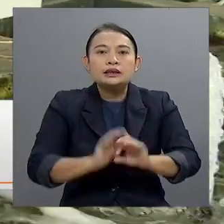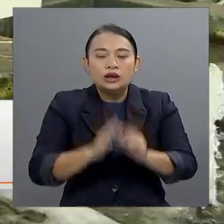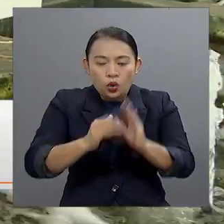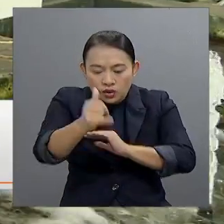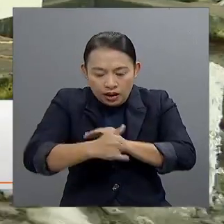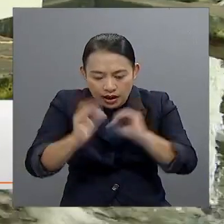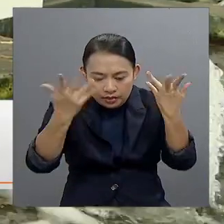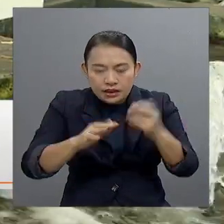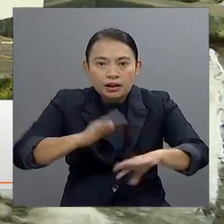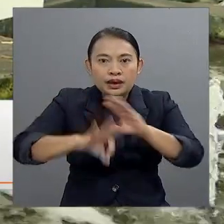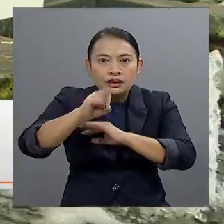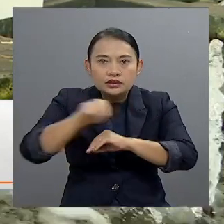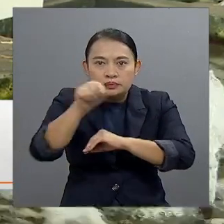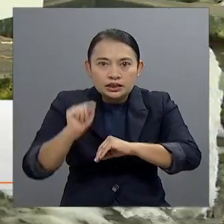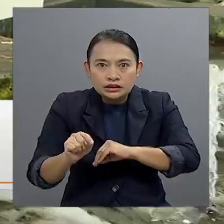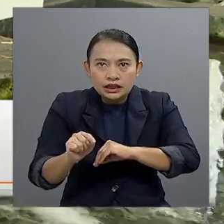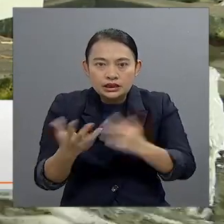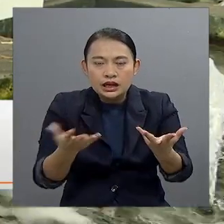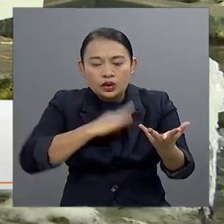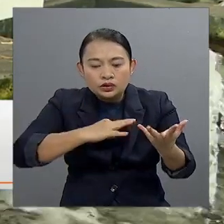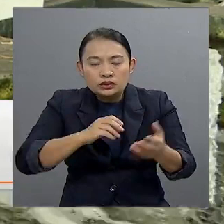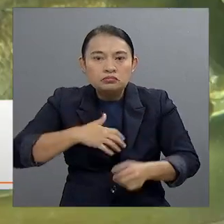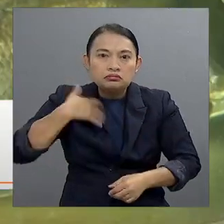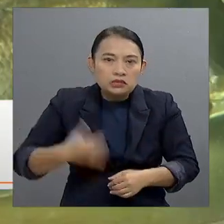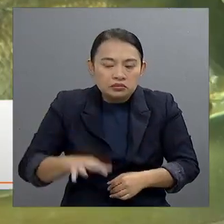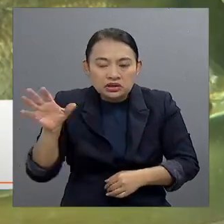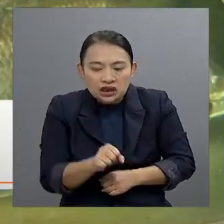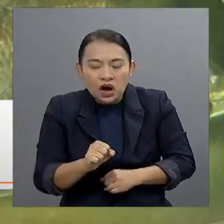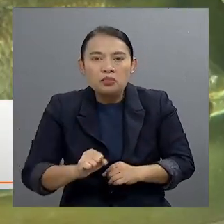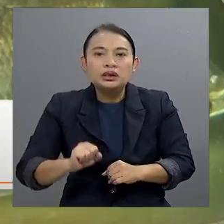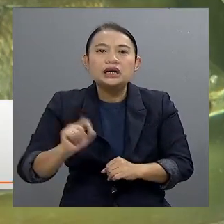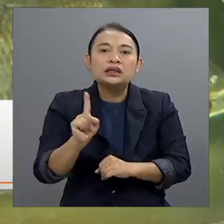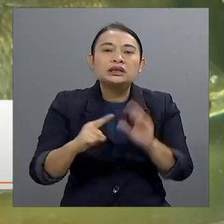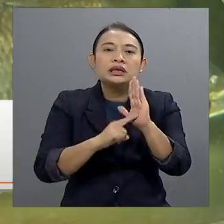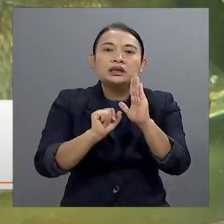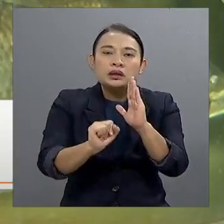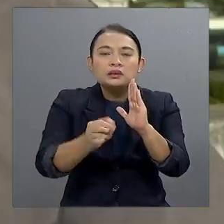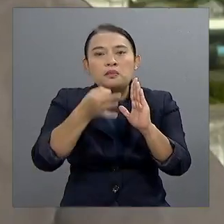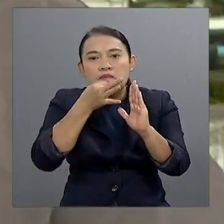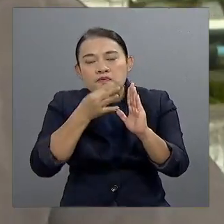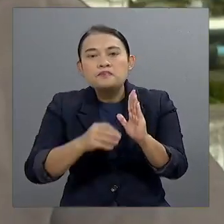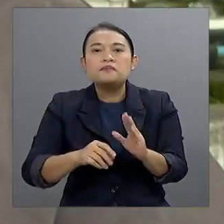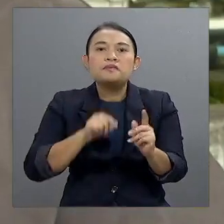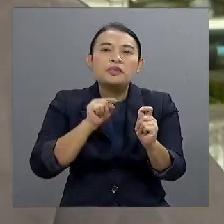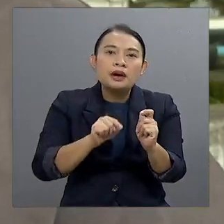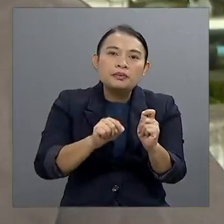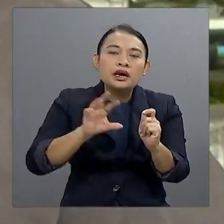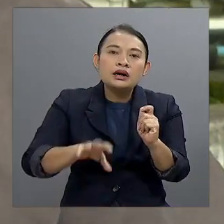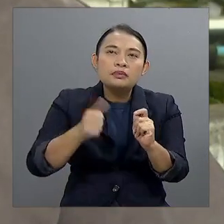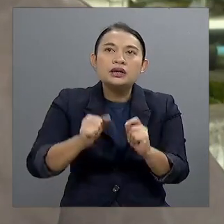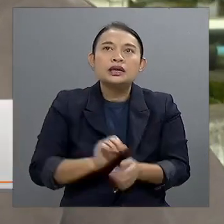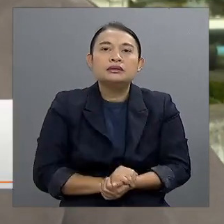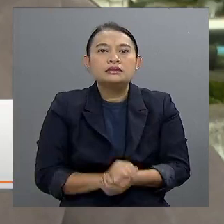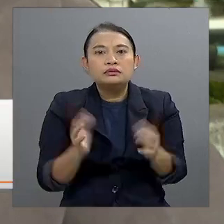ที่ไม่ได้นำมาจากตำบลมหาชัยอำเภอเมืองจังหวัดสมุทรสาคร คืออยากให้ประชาสัมพันธ์ว่ามันไม่ได้ติด